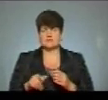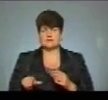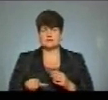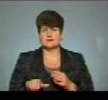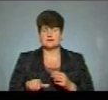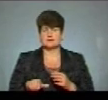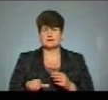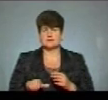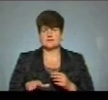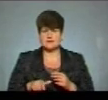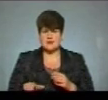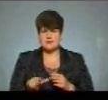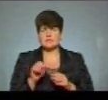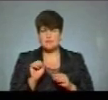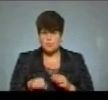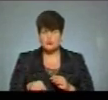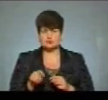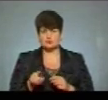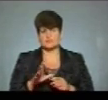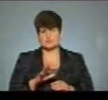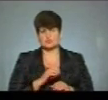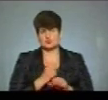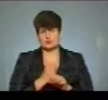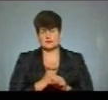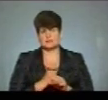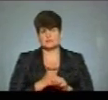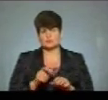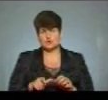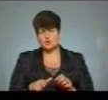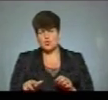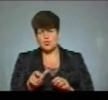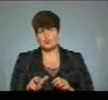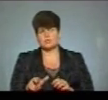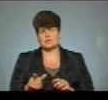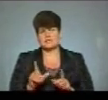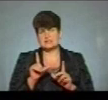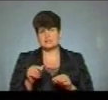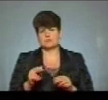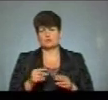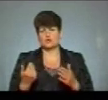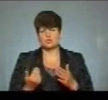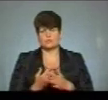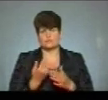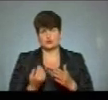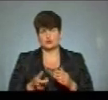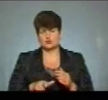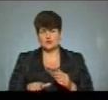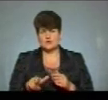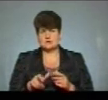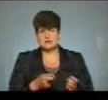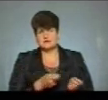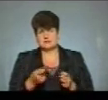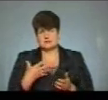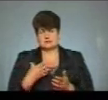міг простелити собі дорогу і без перешкод проїжджати по новоствореній дорозі, як технологічній дорозі для вивезення своєї